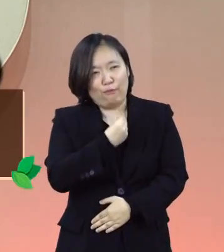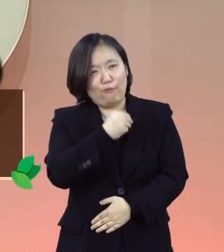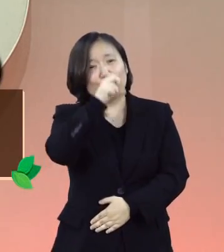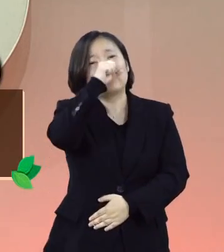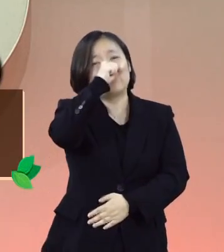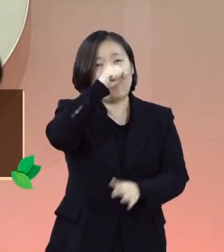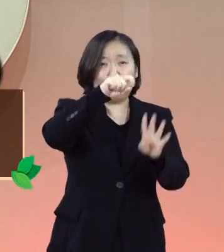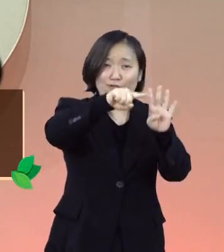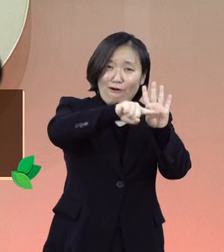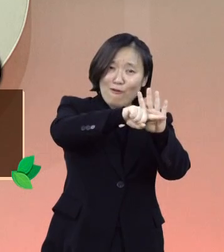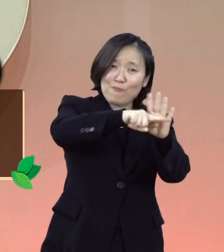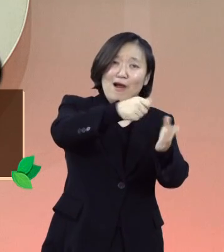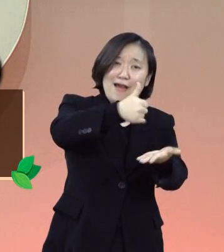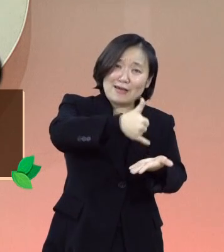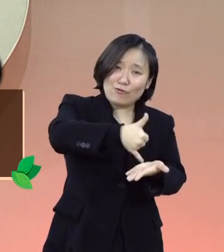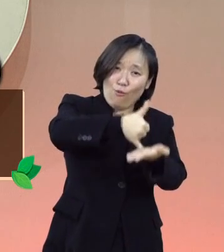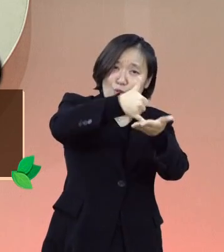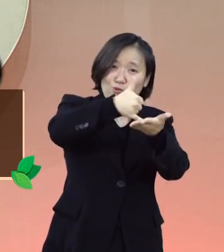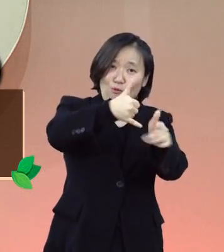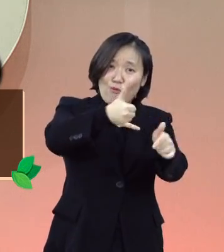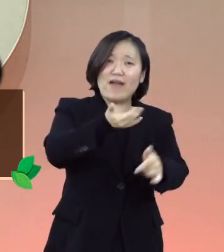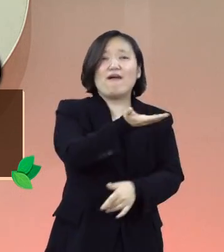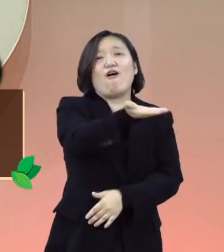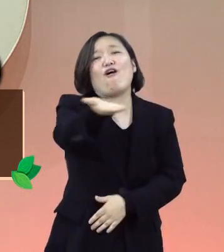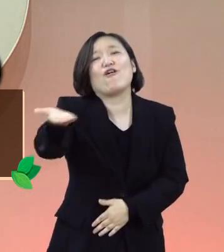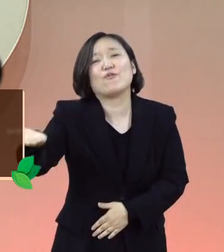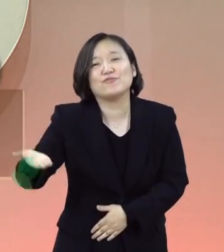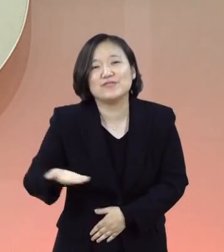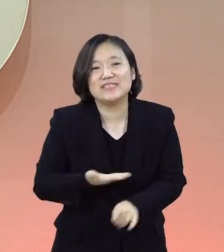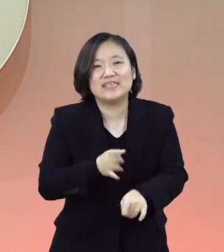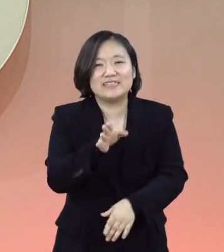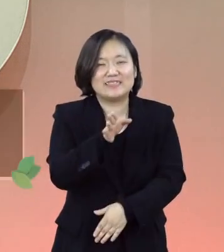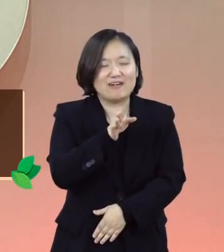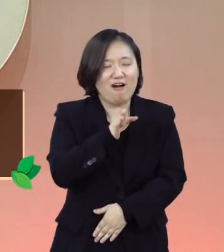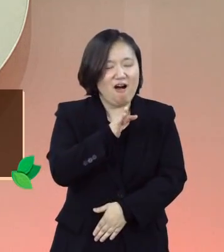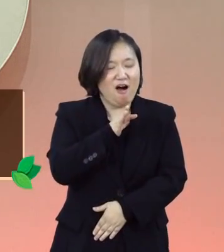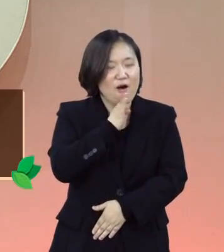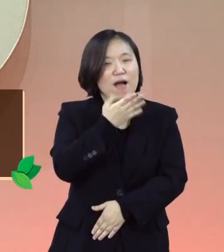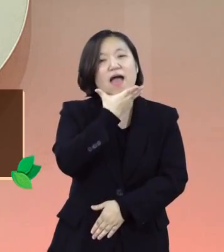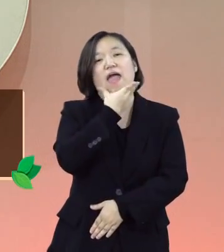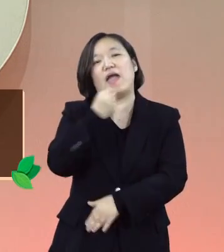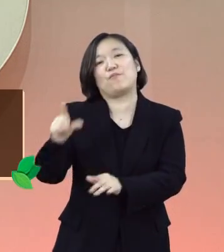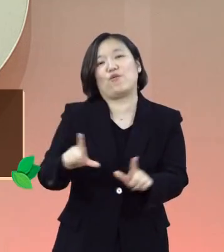선업과 공덕의 힘이 여러분들을 진정한 행복의